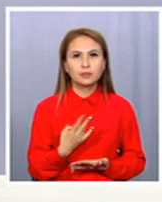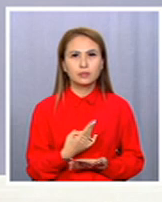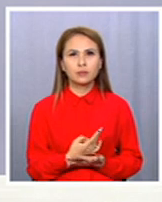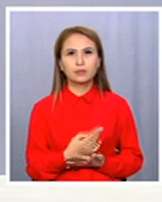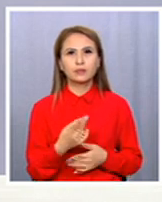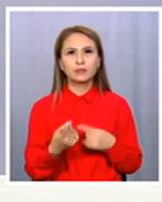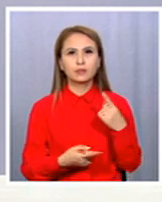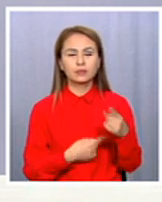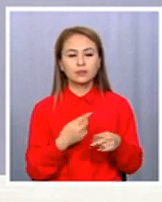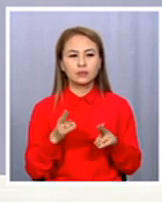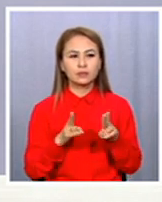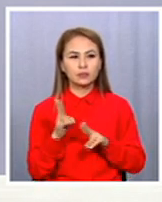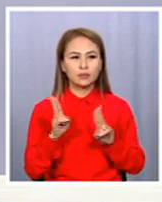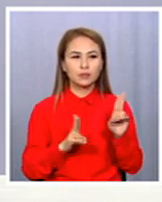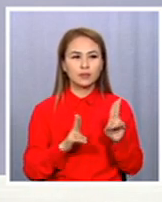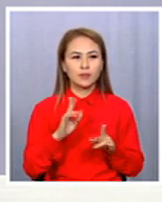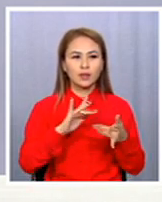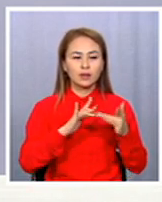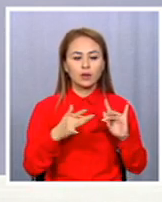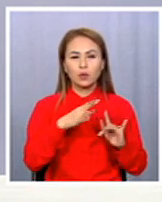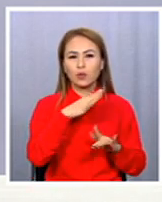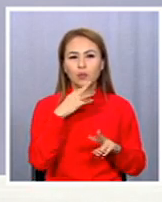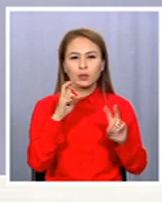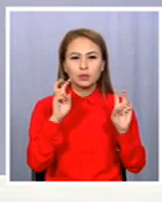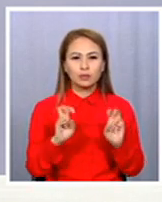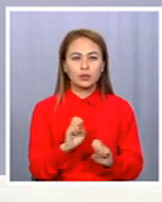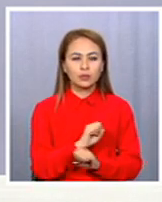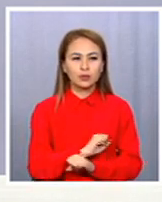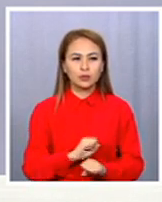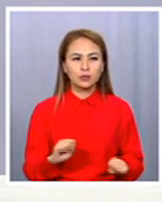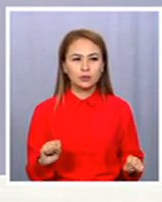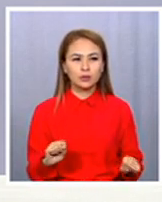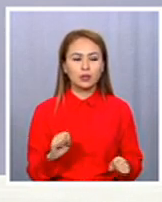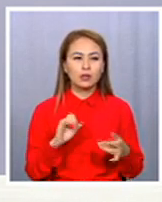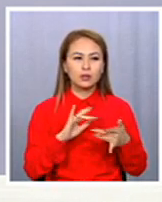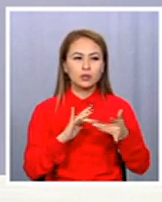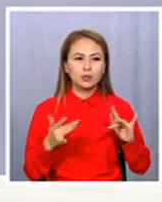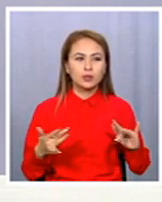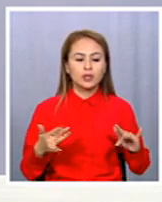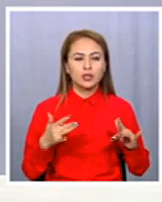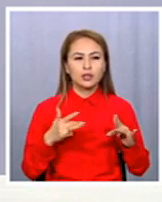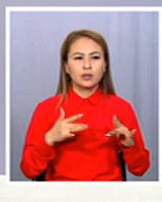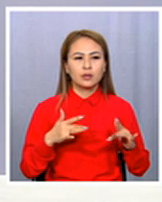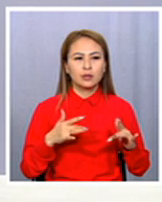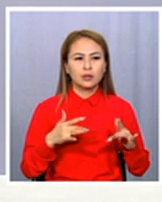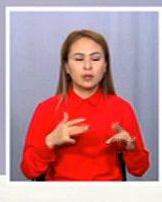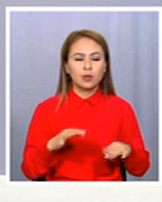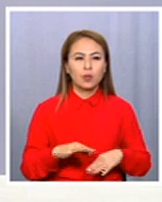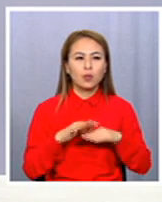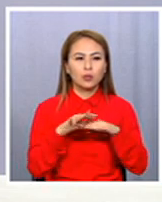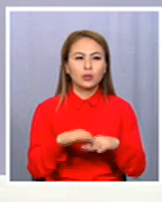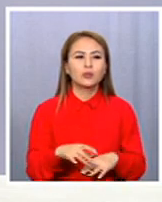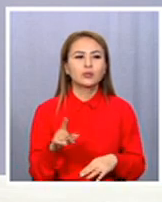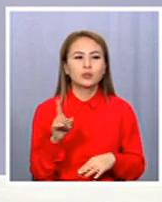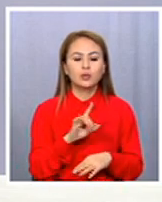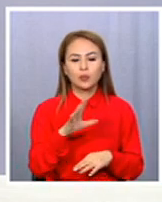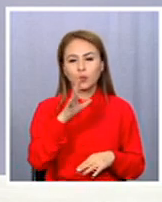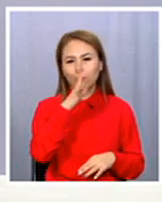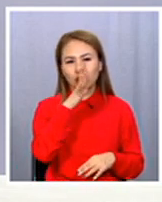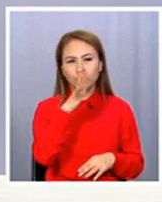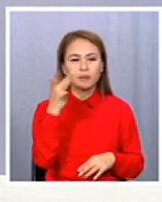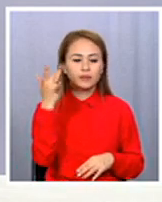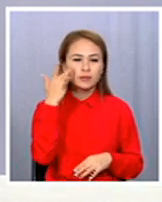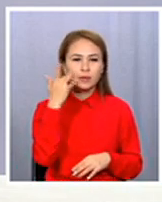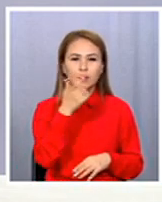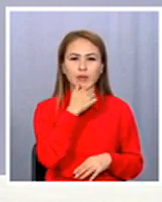Келесі ереже интернетте көп отырмау керек. Әлеуметтік желілерді қолдану үшін уақытты бақылап